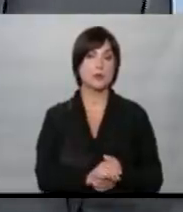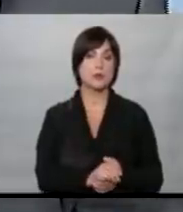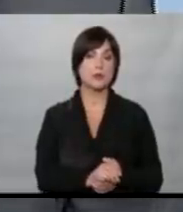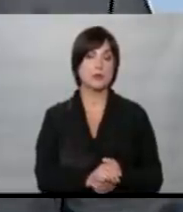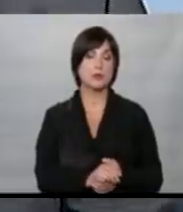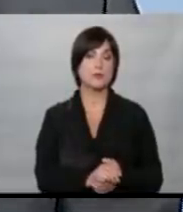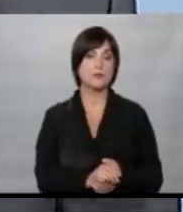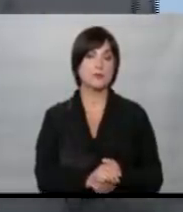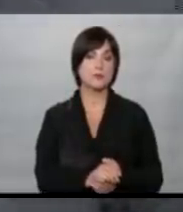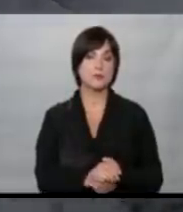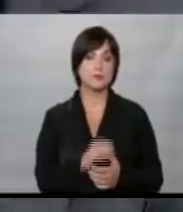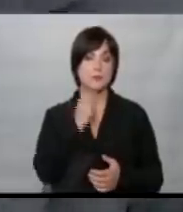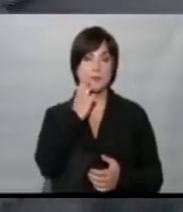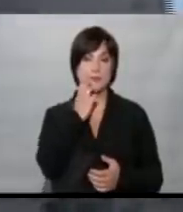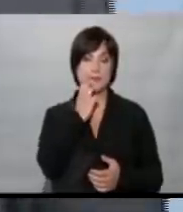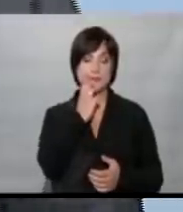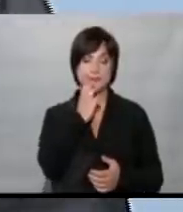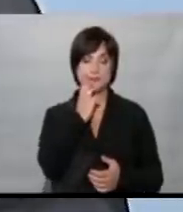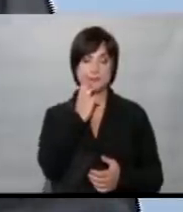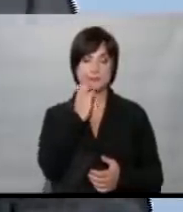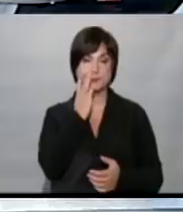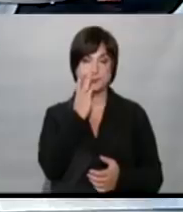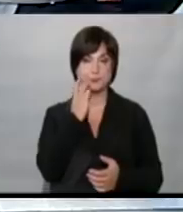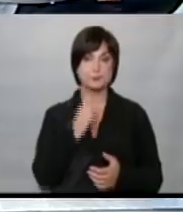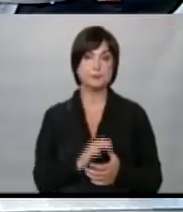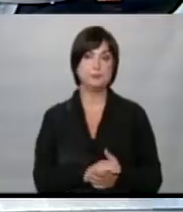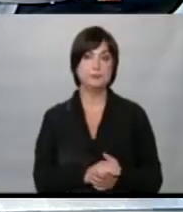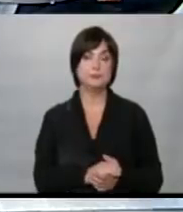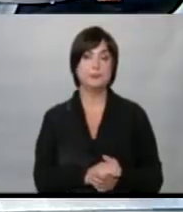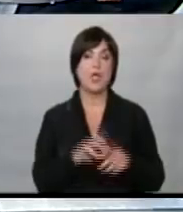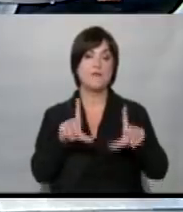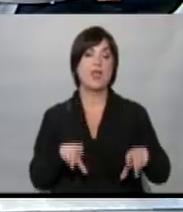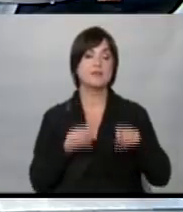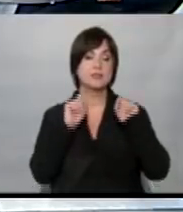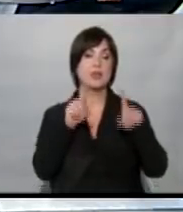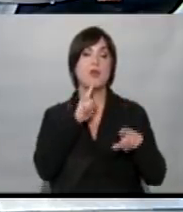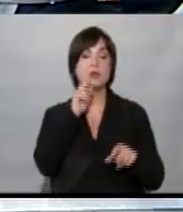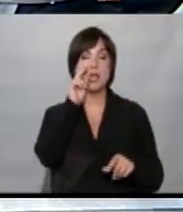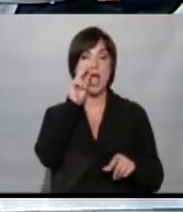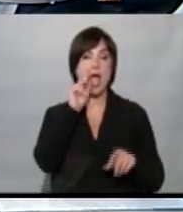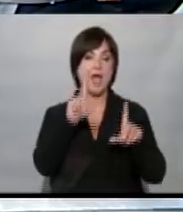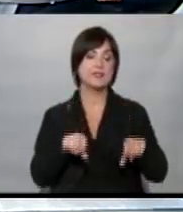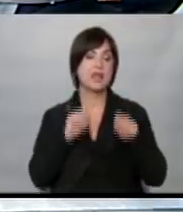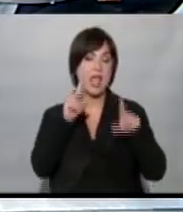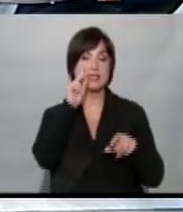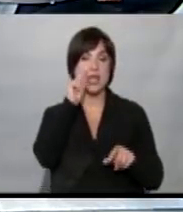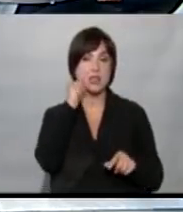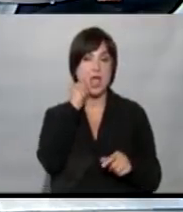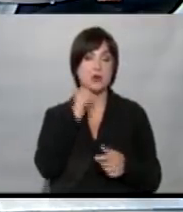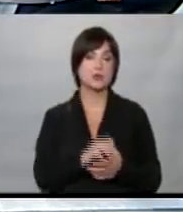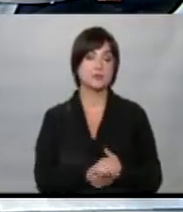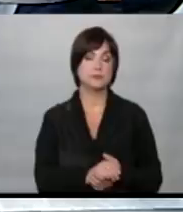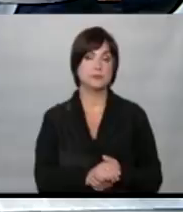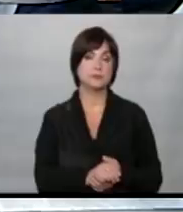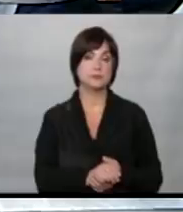во не сите, не. Во преамбулата ве молам. Во Австралија австралијански народ. Па како аз се рекол, кој им се как се тоа?